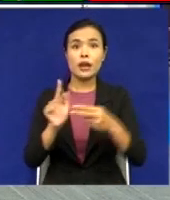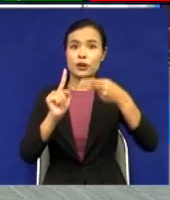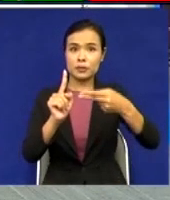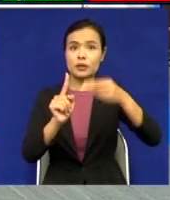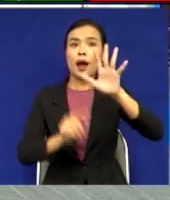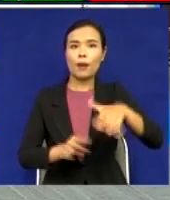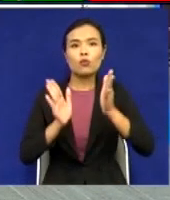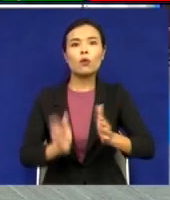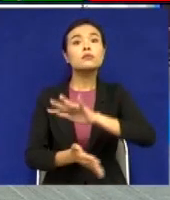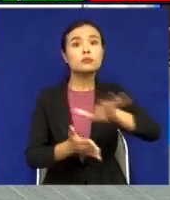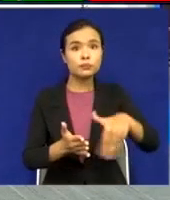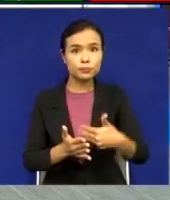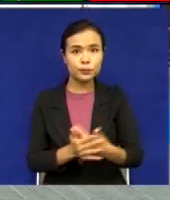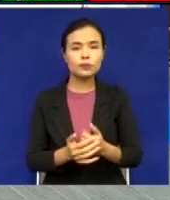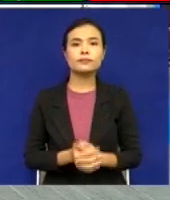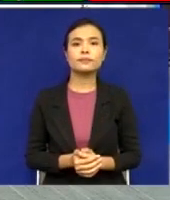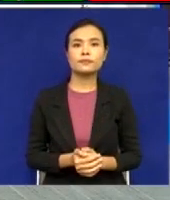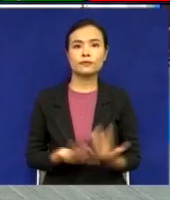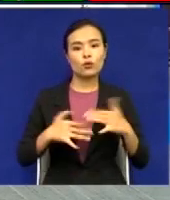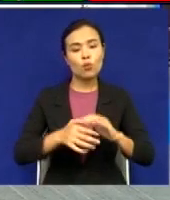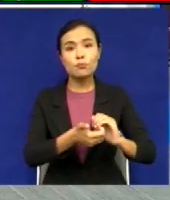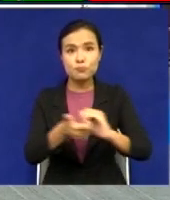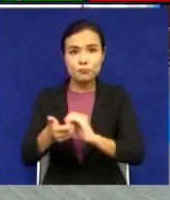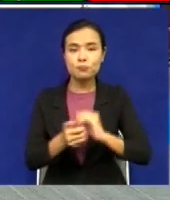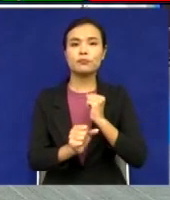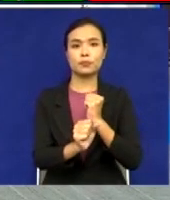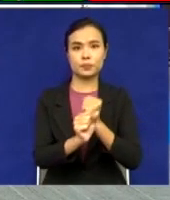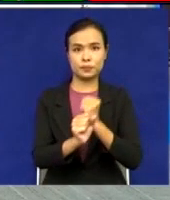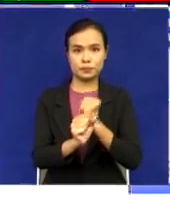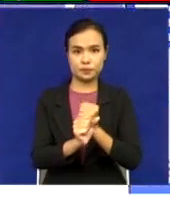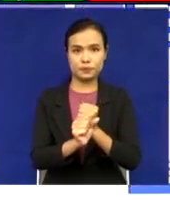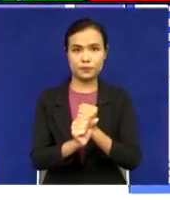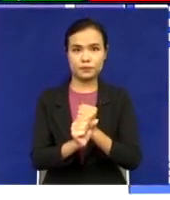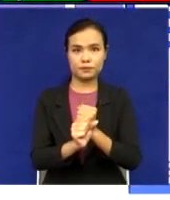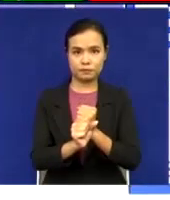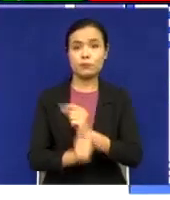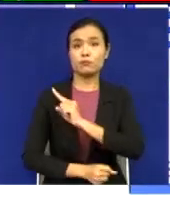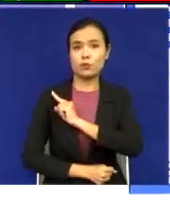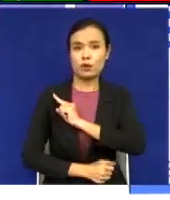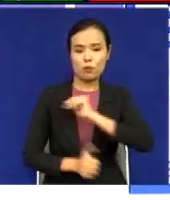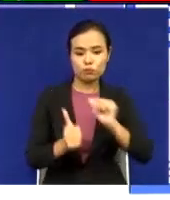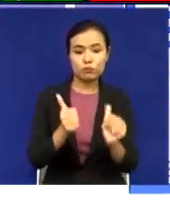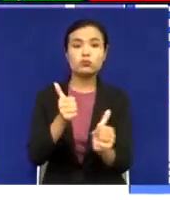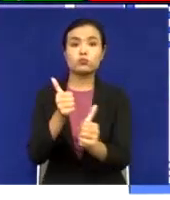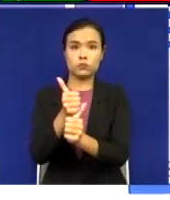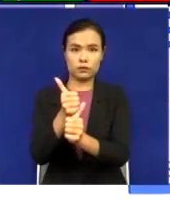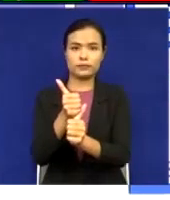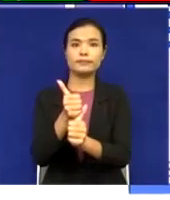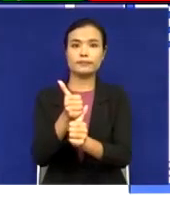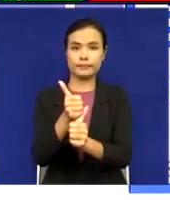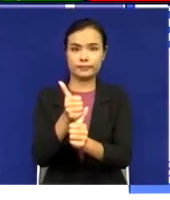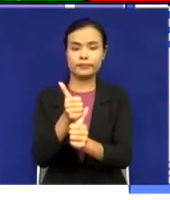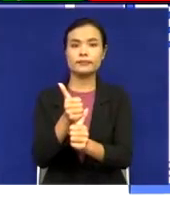นได้ร่วมกันปฏิบัติหน้าที่ในฐานะที่เป็นผู้ช่วยนะครับใน